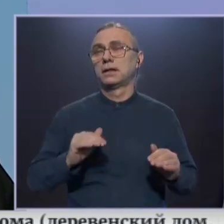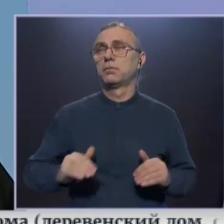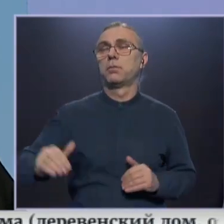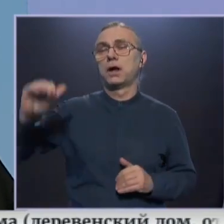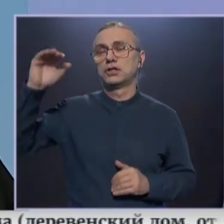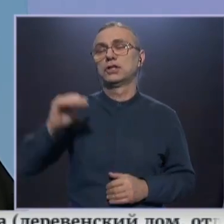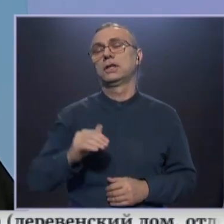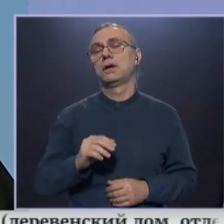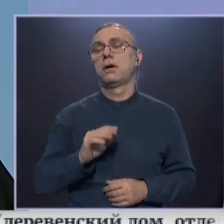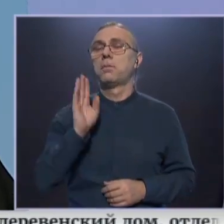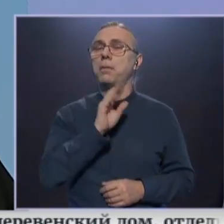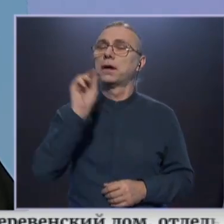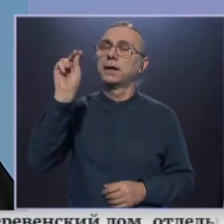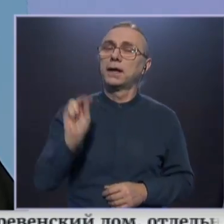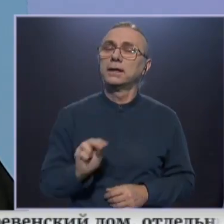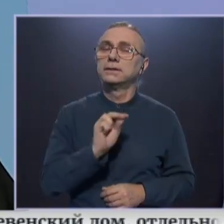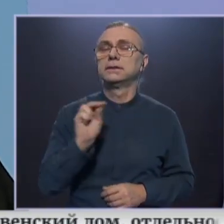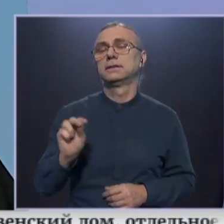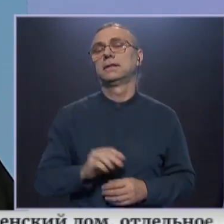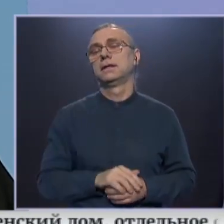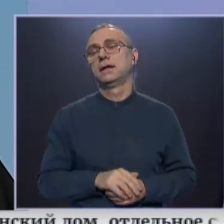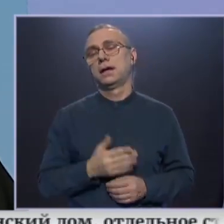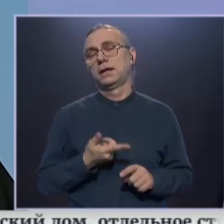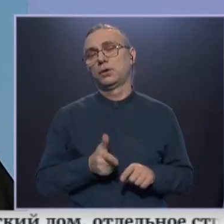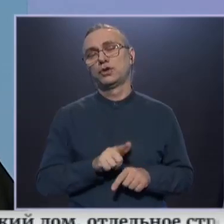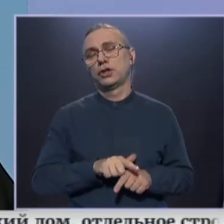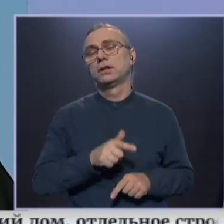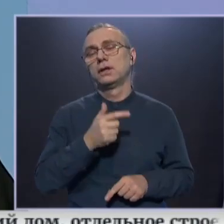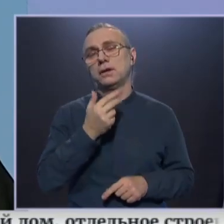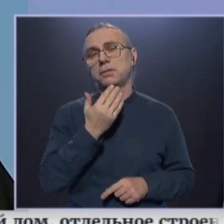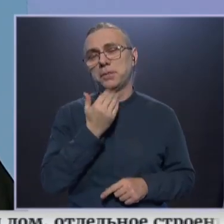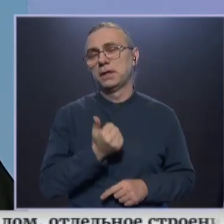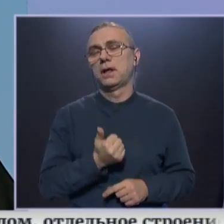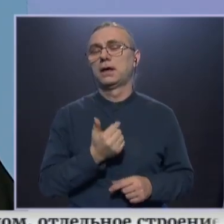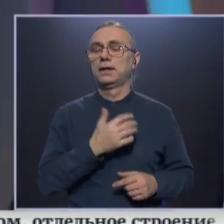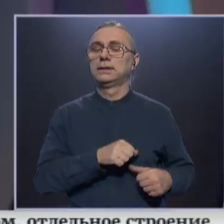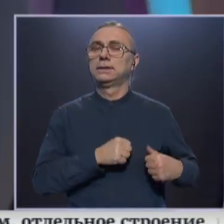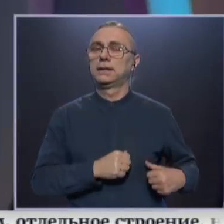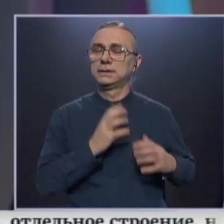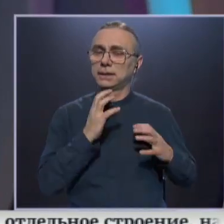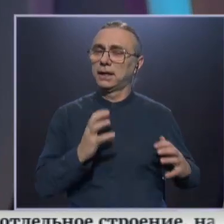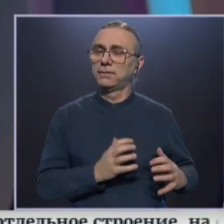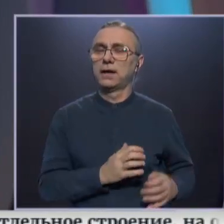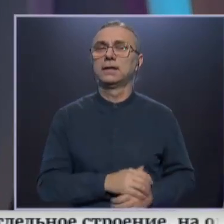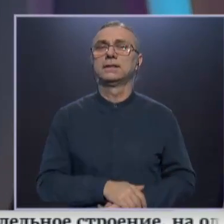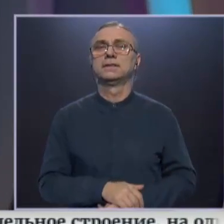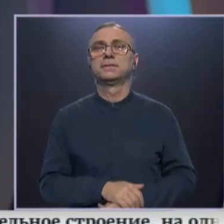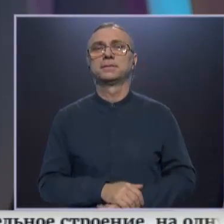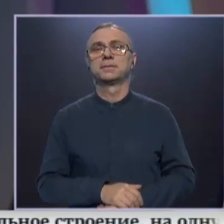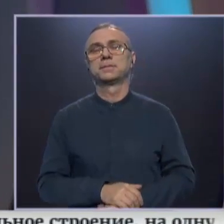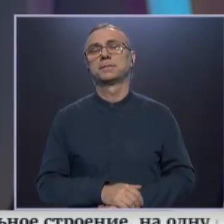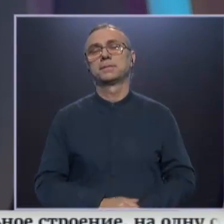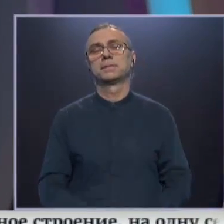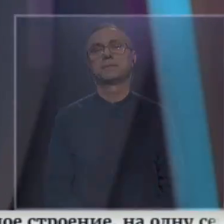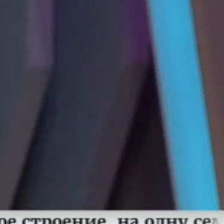это очень мило. И со стороны люблю посмотреть. И, конечно, это сердце согревает. Друзья, кто еще не научился, вот попрактикуйтесь пока, а мы уйдем